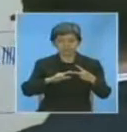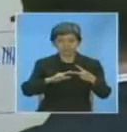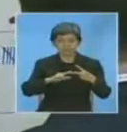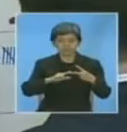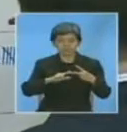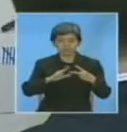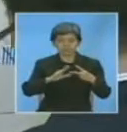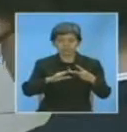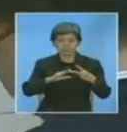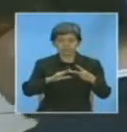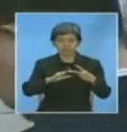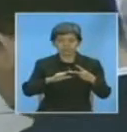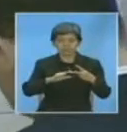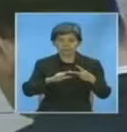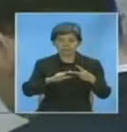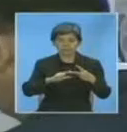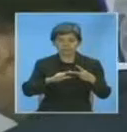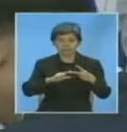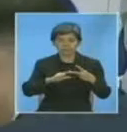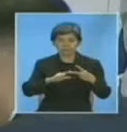สุรชัย